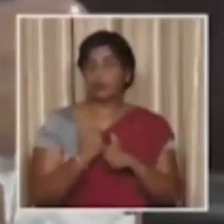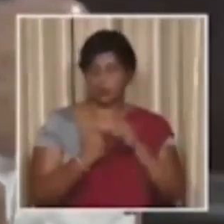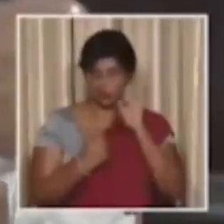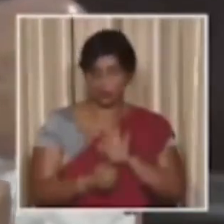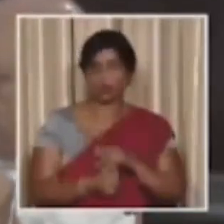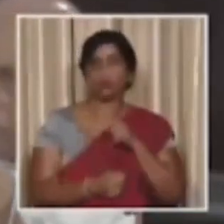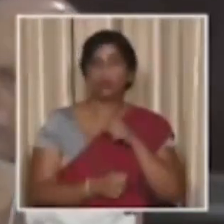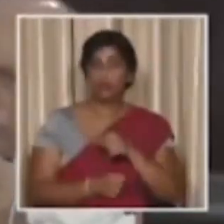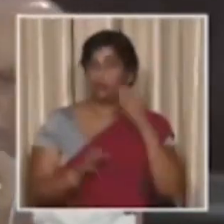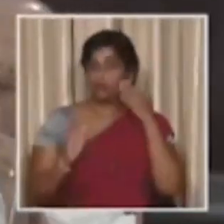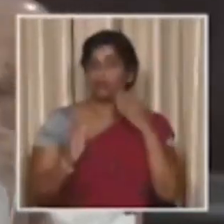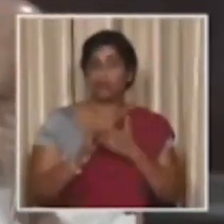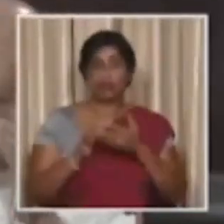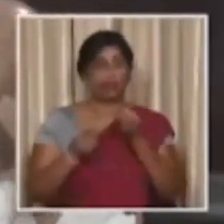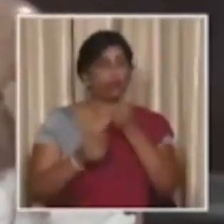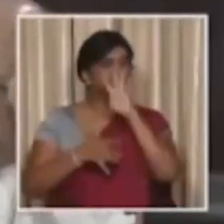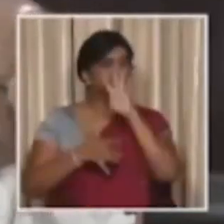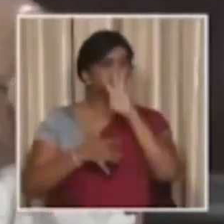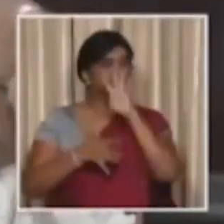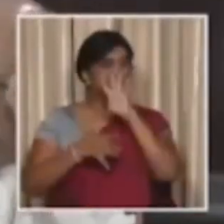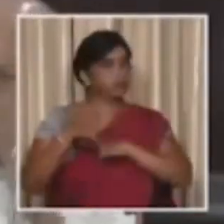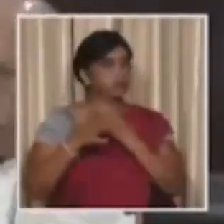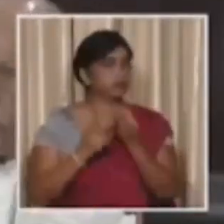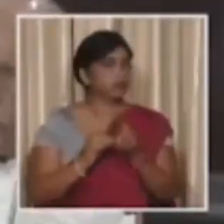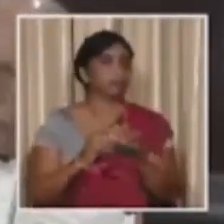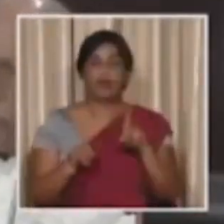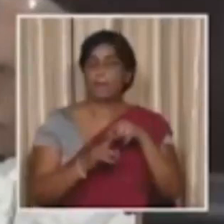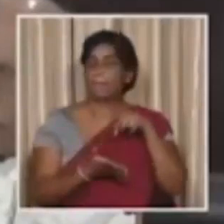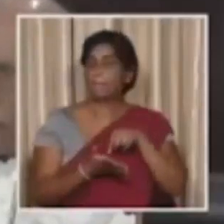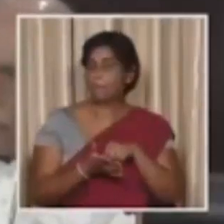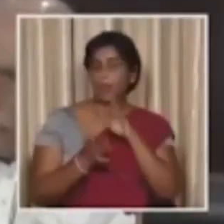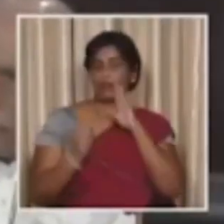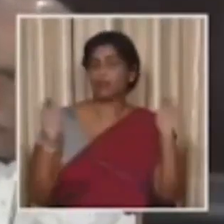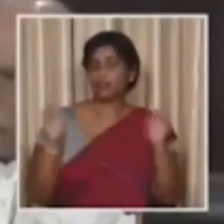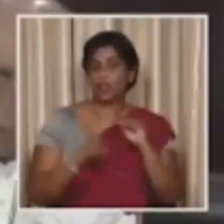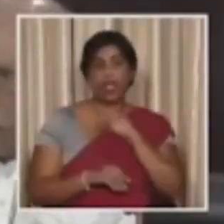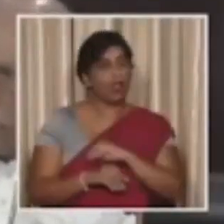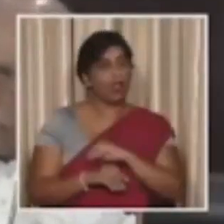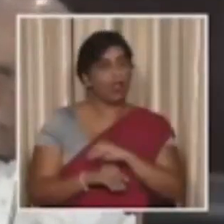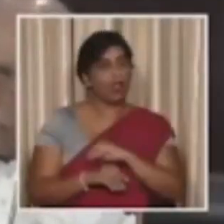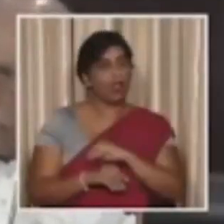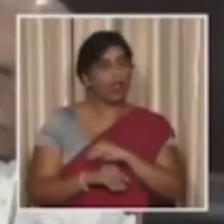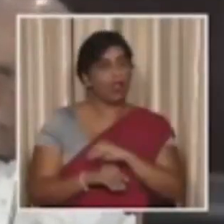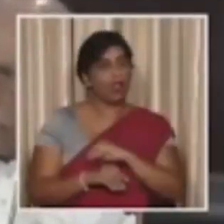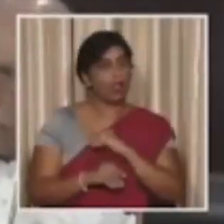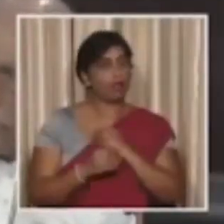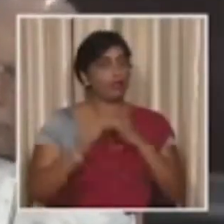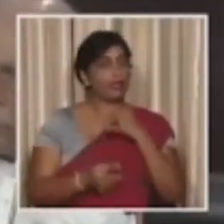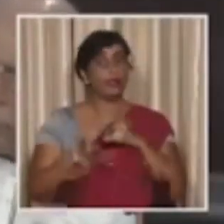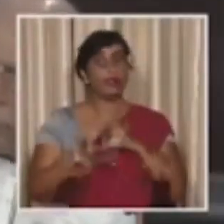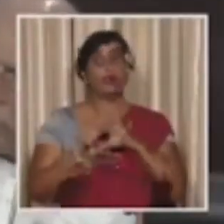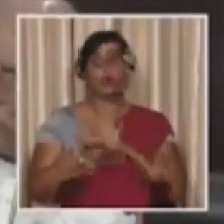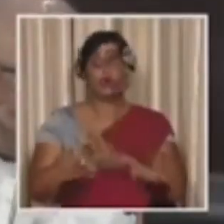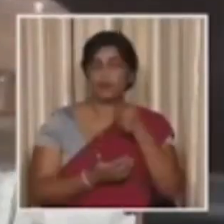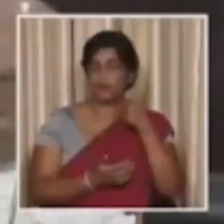සැකසිය යුතුයි මේ සඳහා ප්‍රාග්ධන ආයෝජන වැඩි කිරීම සහ මධ්‍යම පරිමාණ ලාභදායි කිරි නිෂ්පාදන ඒකක